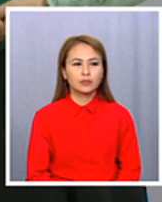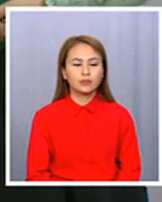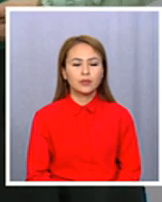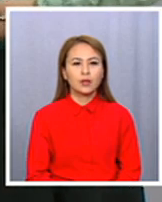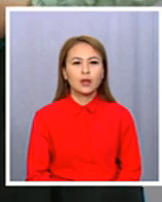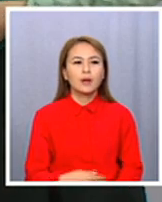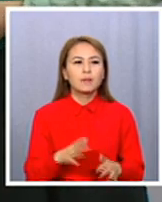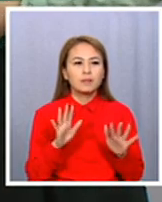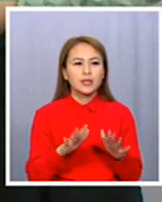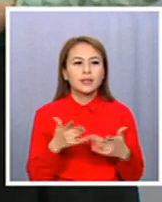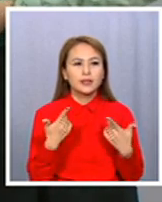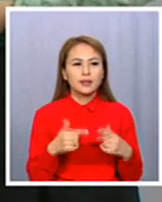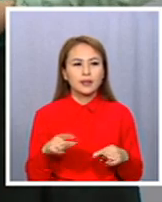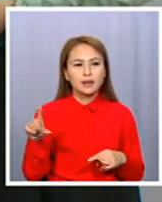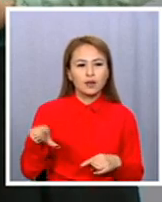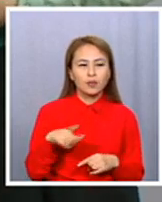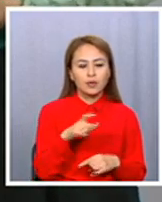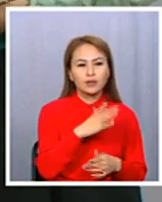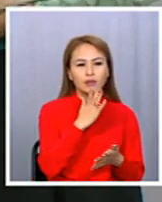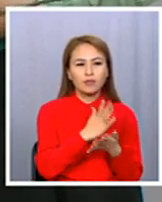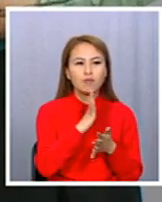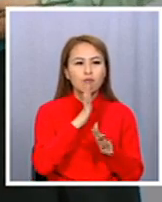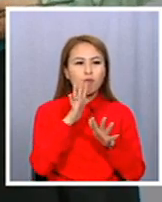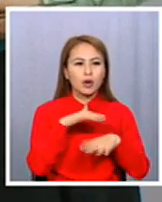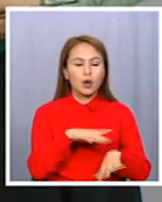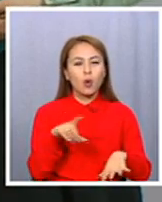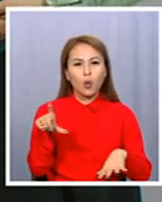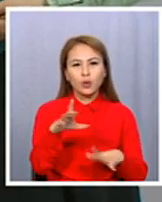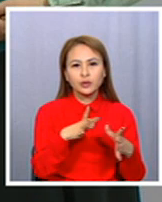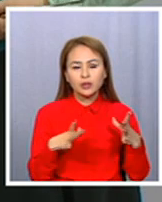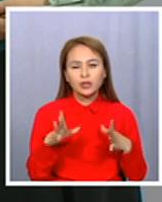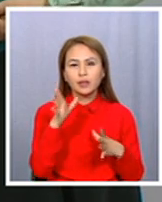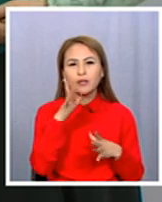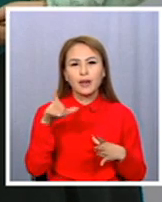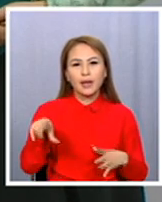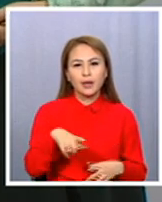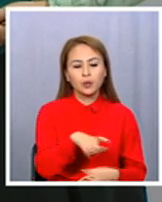Устье – это место, где река впадает в море, в озеро